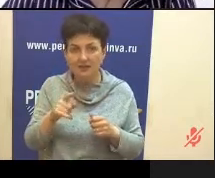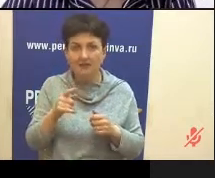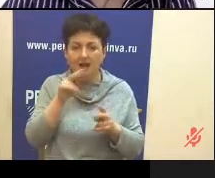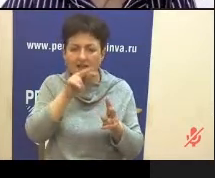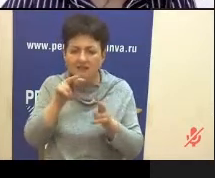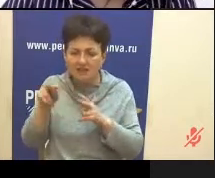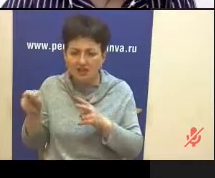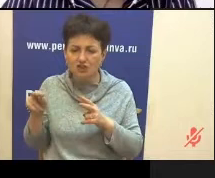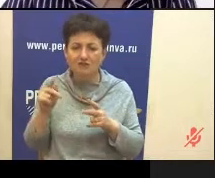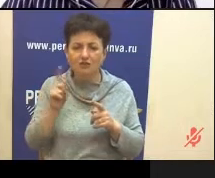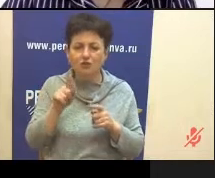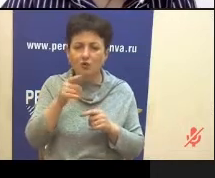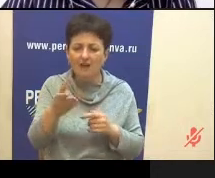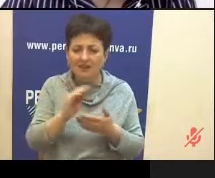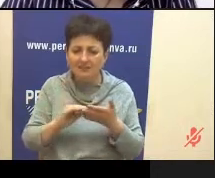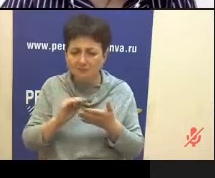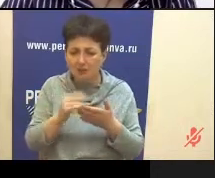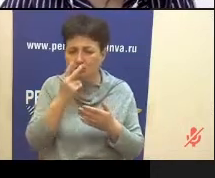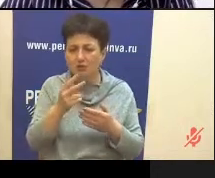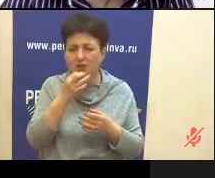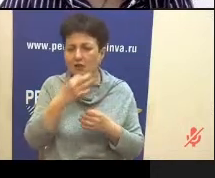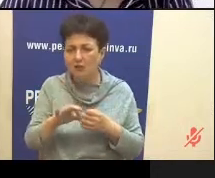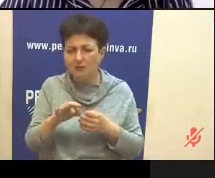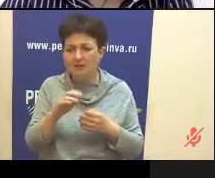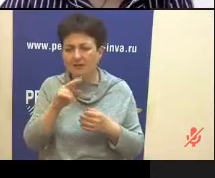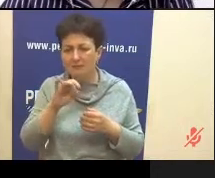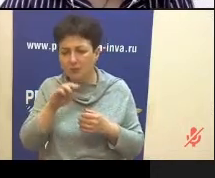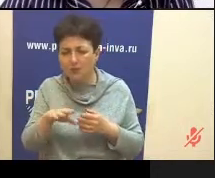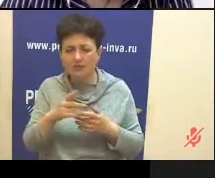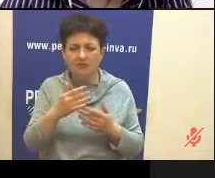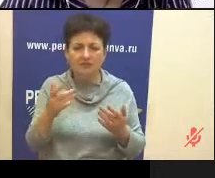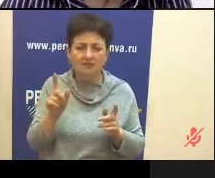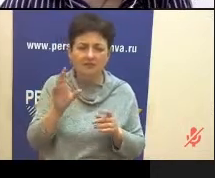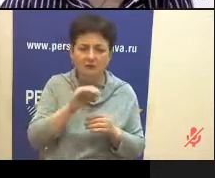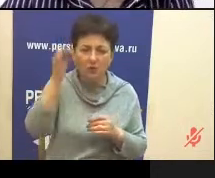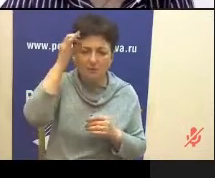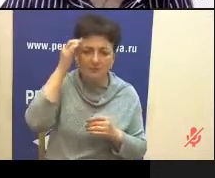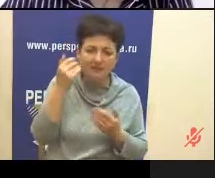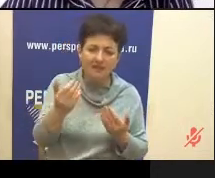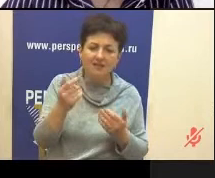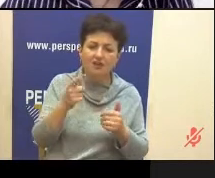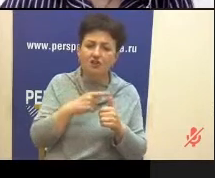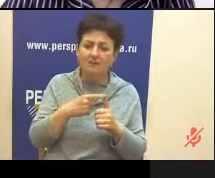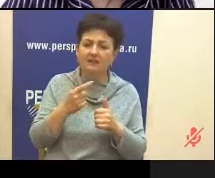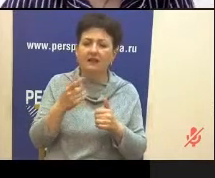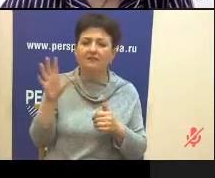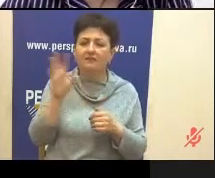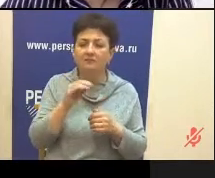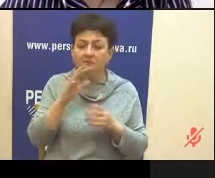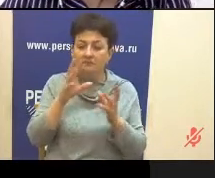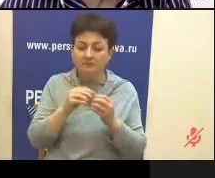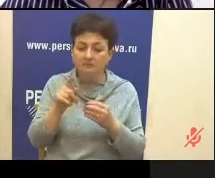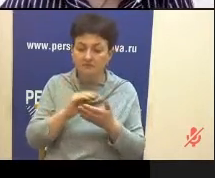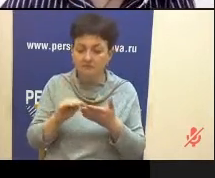делайте замеры. Отслеживайте все, что о вас пишут под любыми вашими постами, все, что упоминает